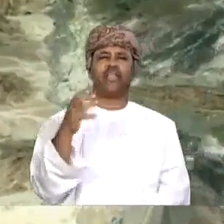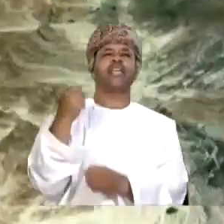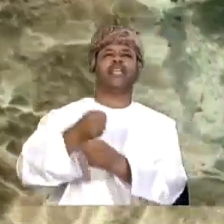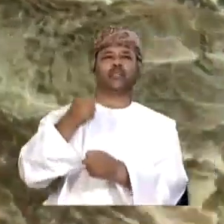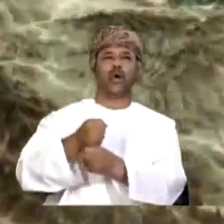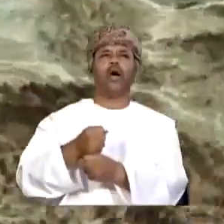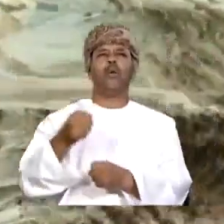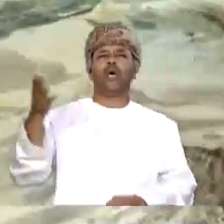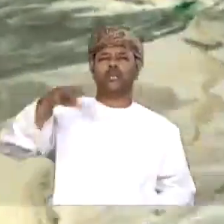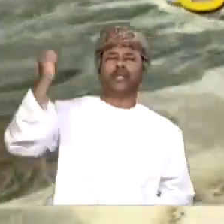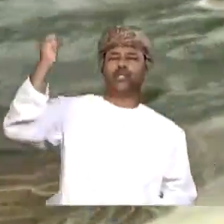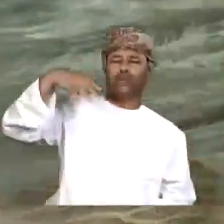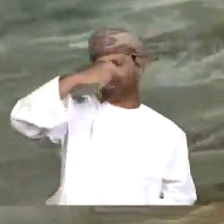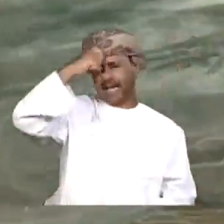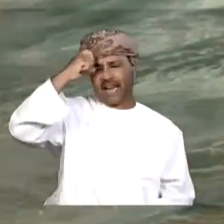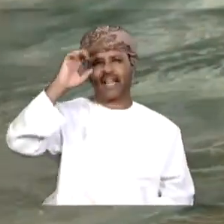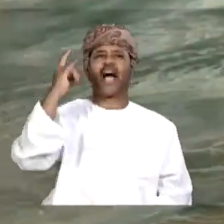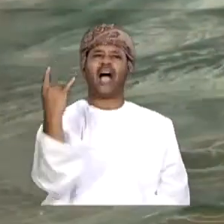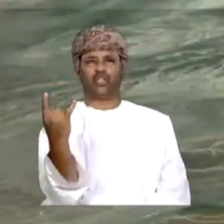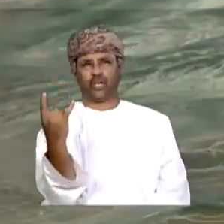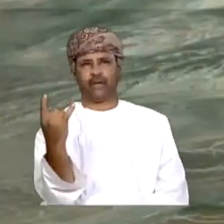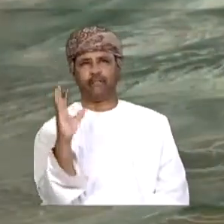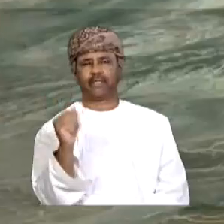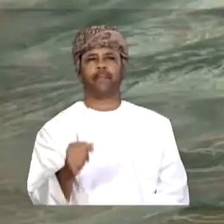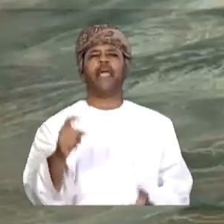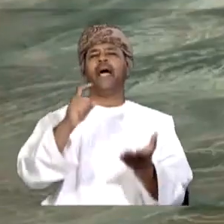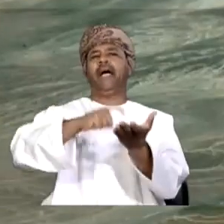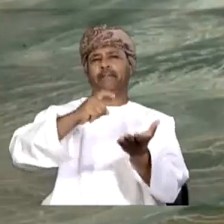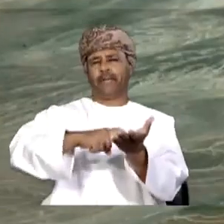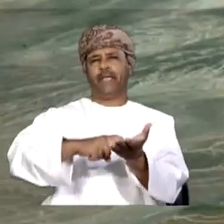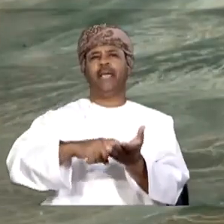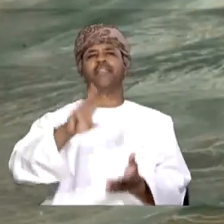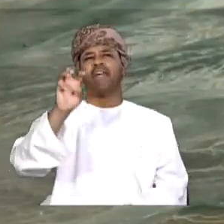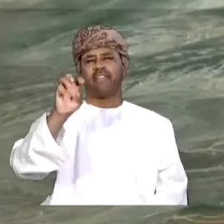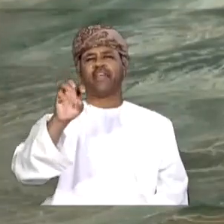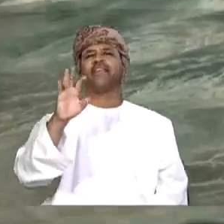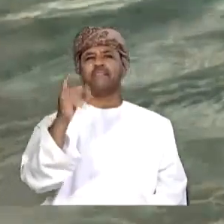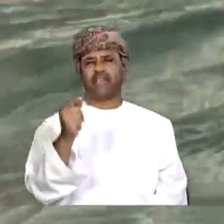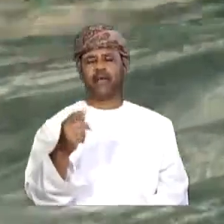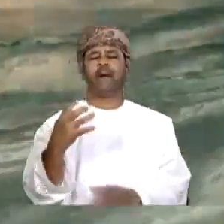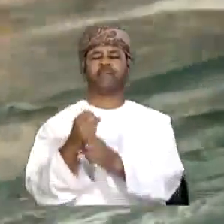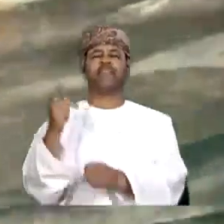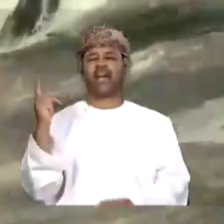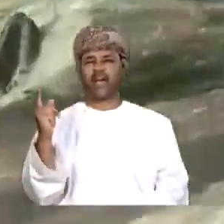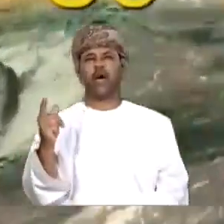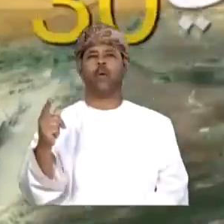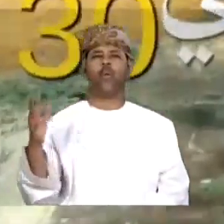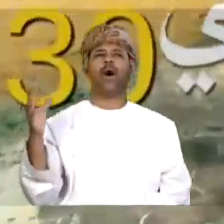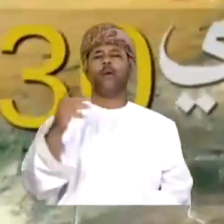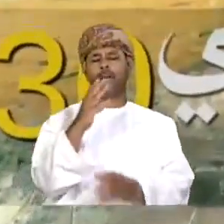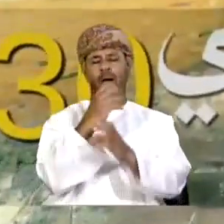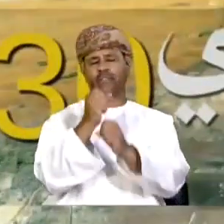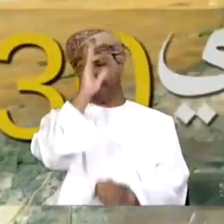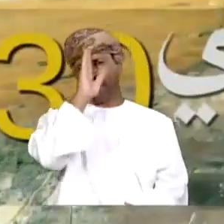نزوة. في جبل شمس درجات الحرارة تصل إلى 10 درجة مئوية. 30 درجة مئوية على محافظة الظاهر وفي